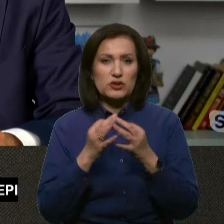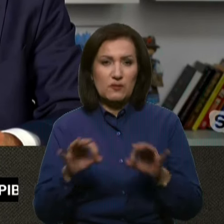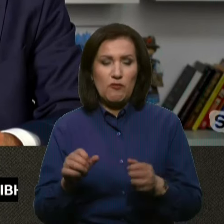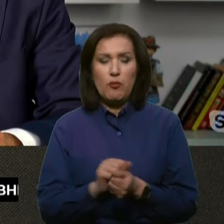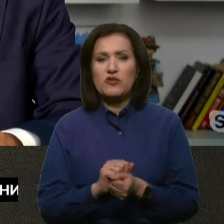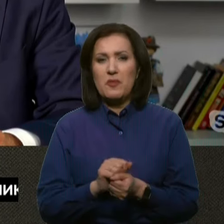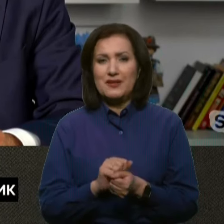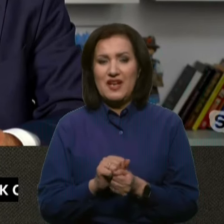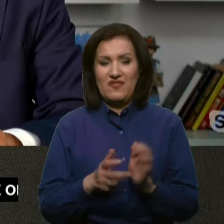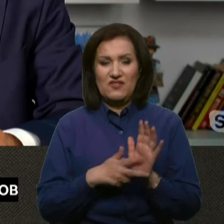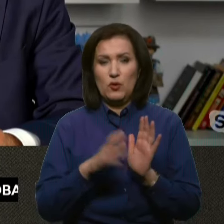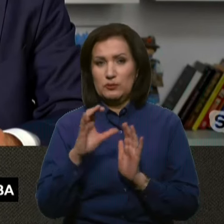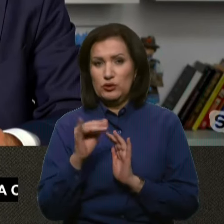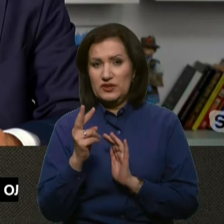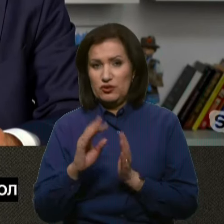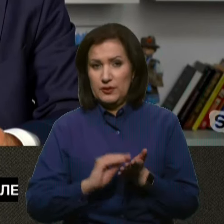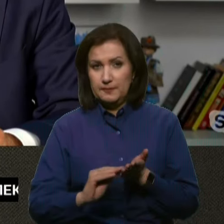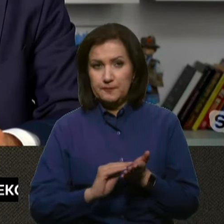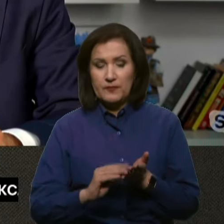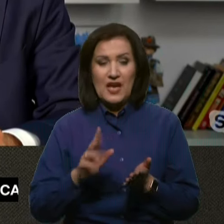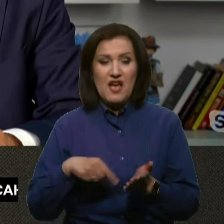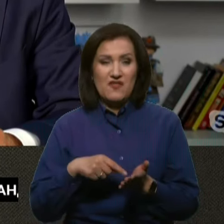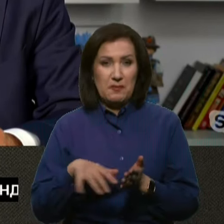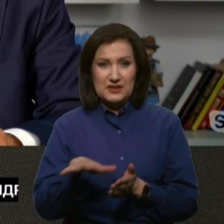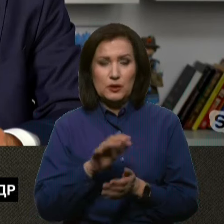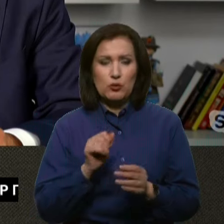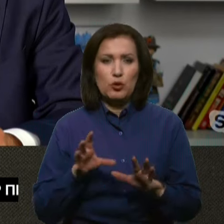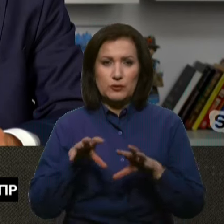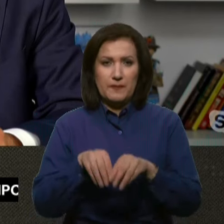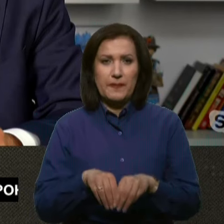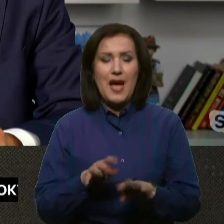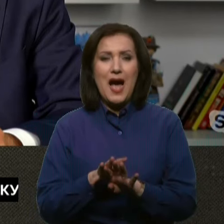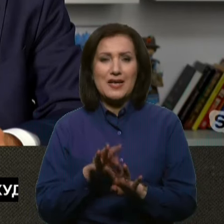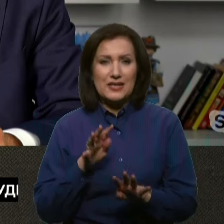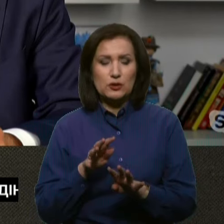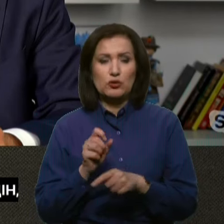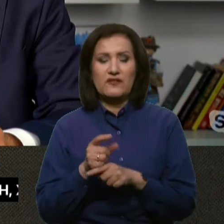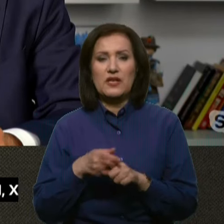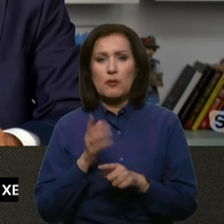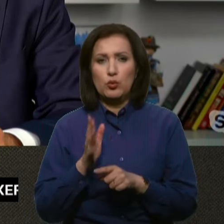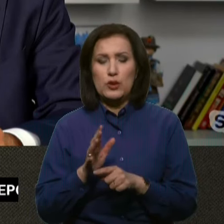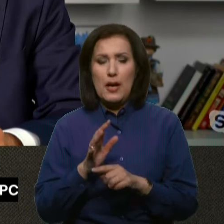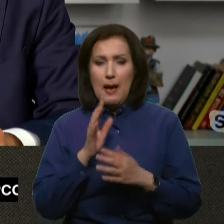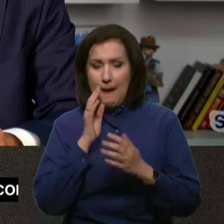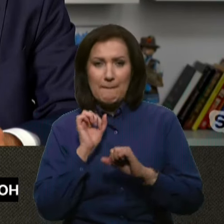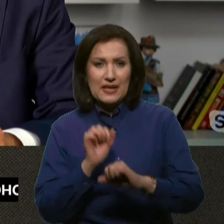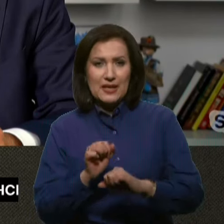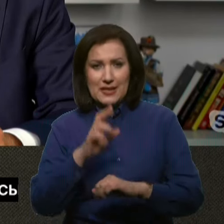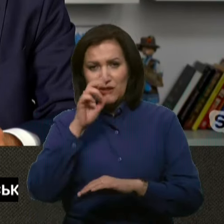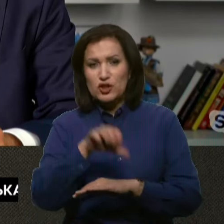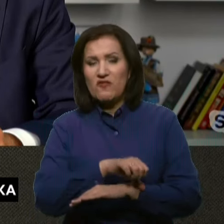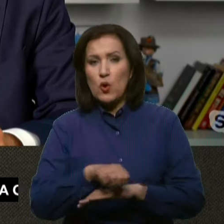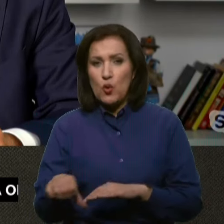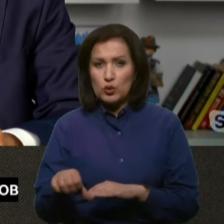в матеріалі від 8 січня, вона пише, що в містечку в цьому можуть розмістити гарнізон, завданням якого стане прикриття державного